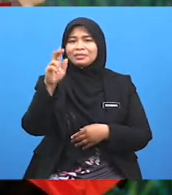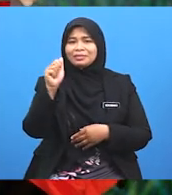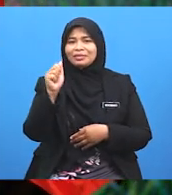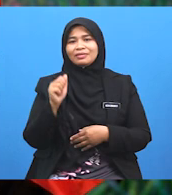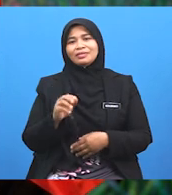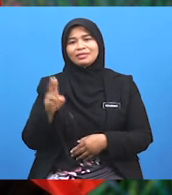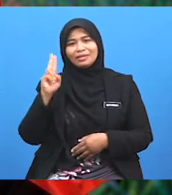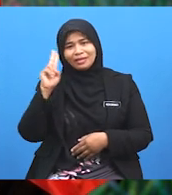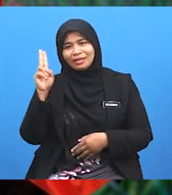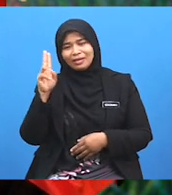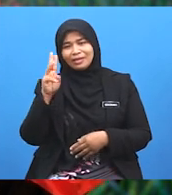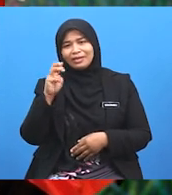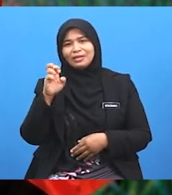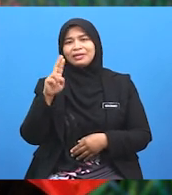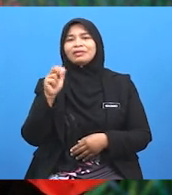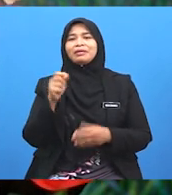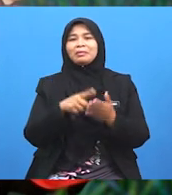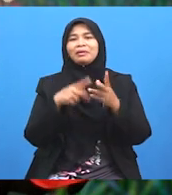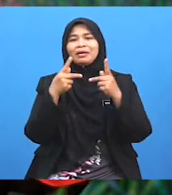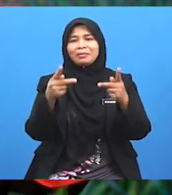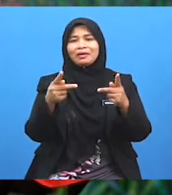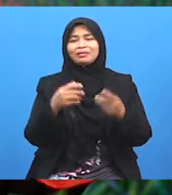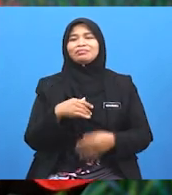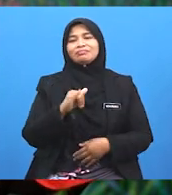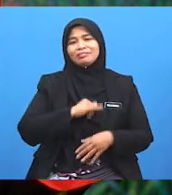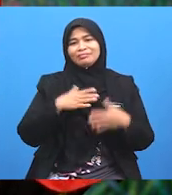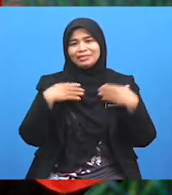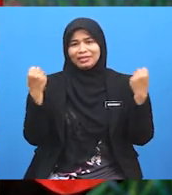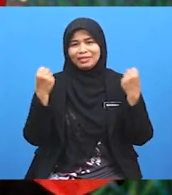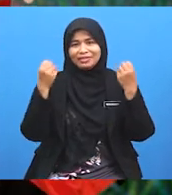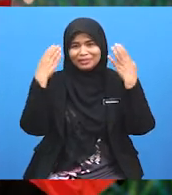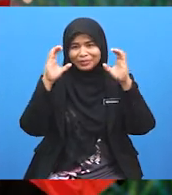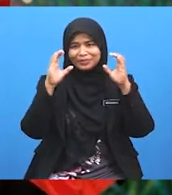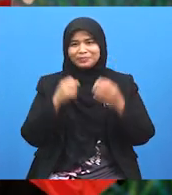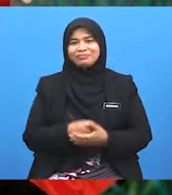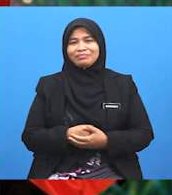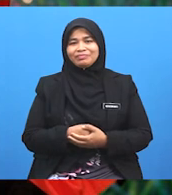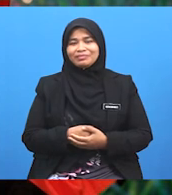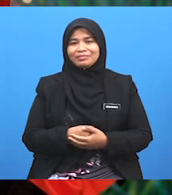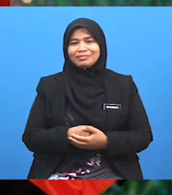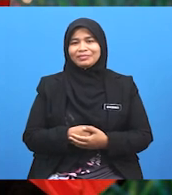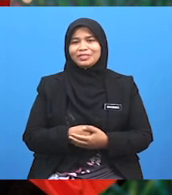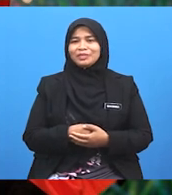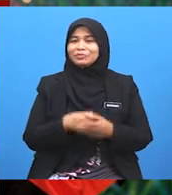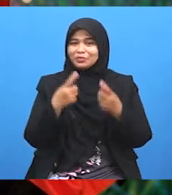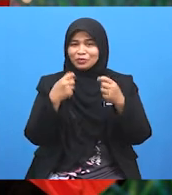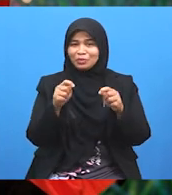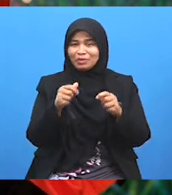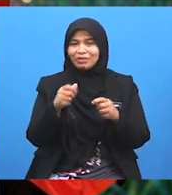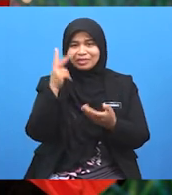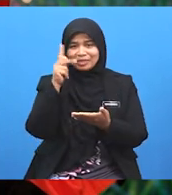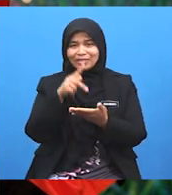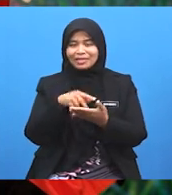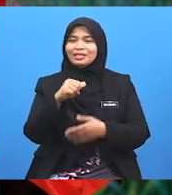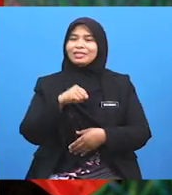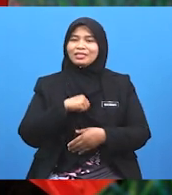Hai Mira, apa khabar? Saya sihat, cikgu. Mira, cuba kamu